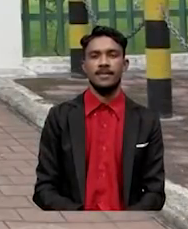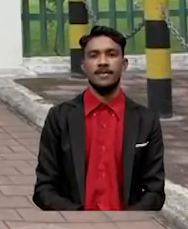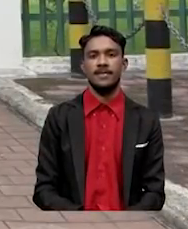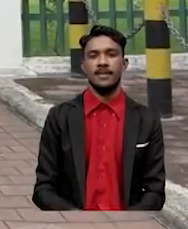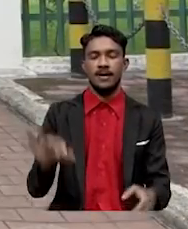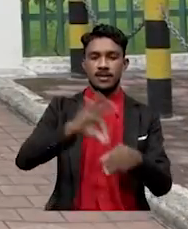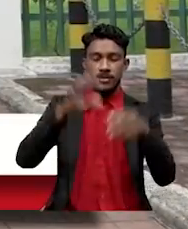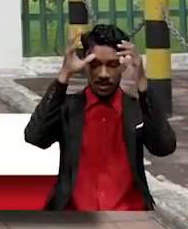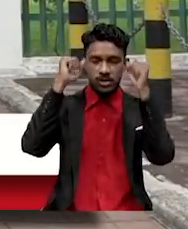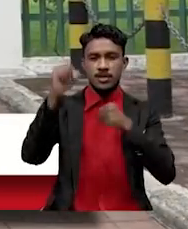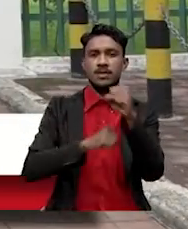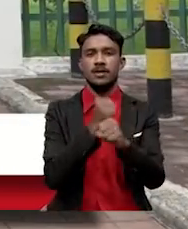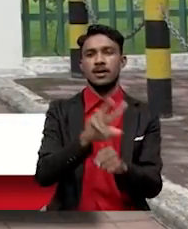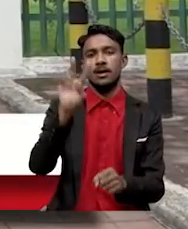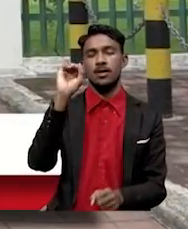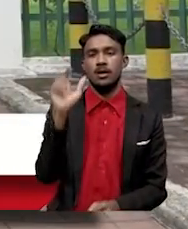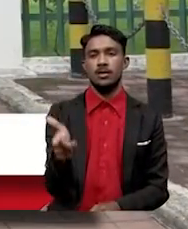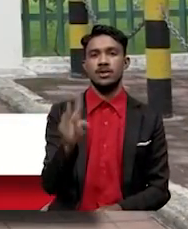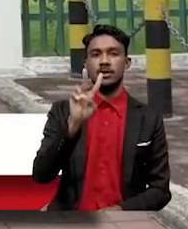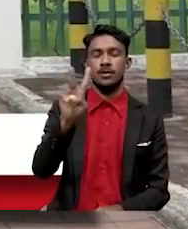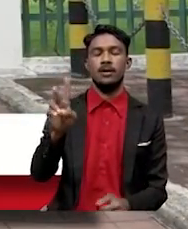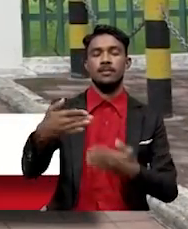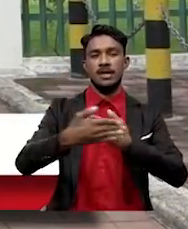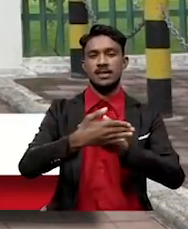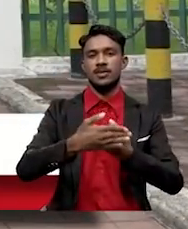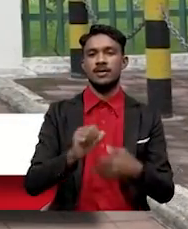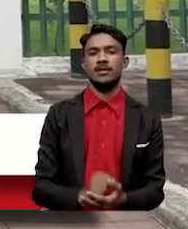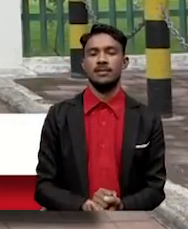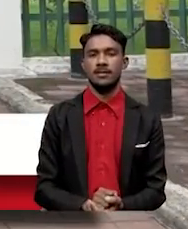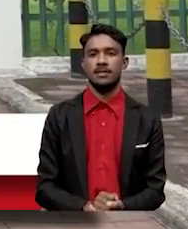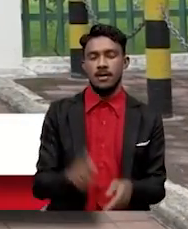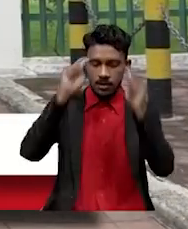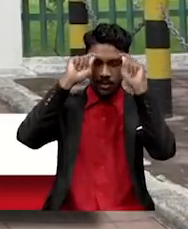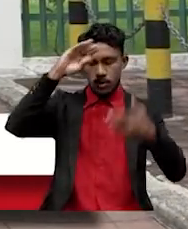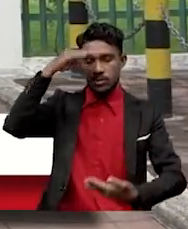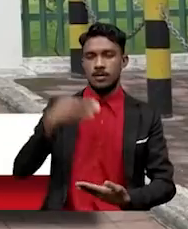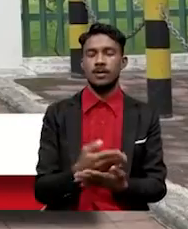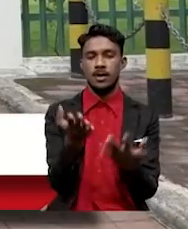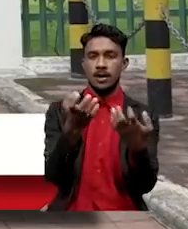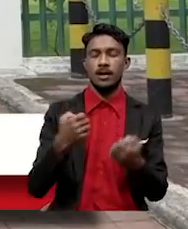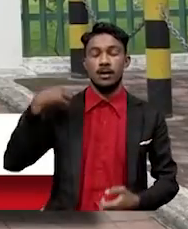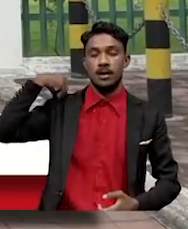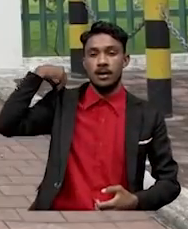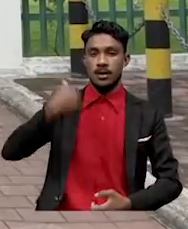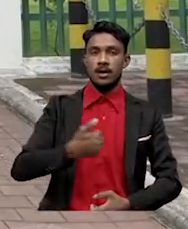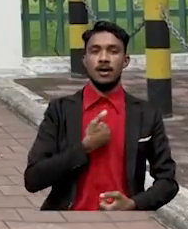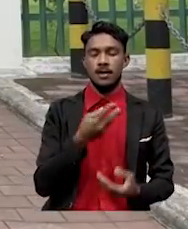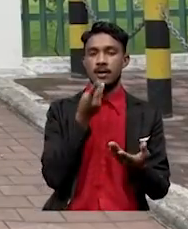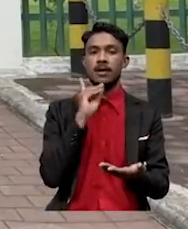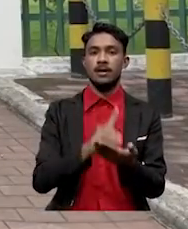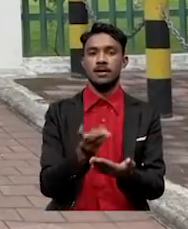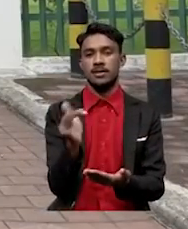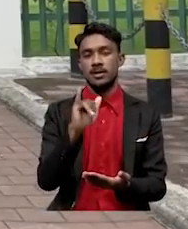Elisan presidensial tinang ring rua ronulu resen rua besikona. Timor Ombalung nebe hakara kandidata ang deklara ona